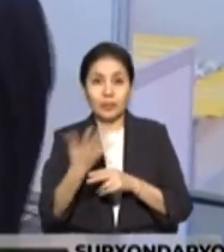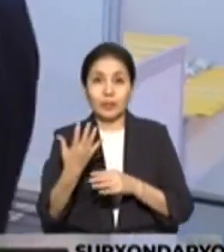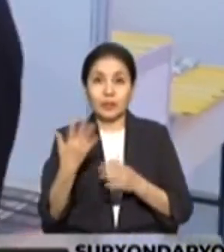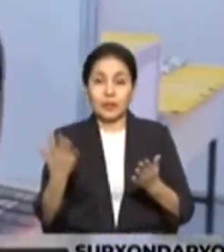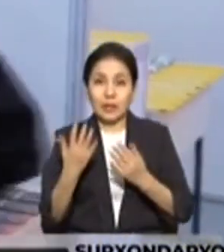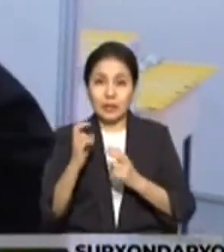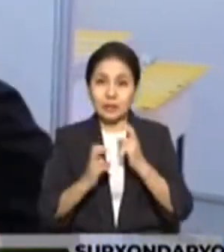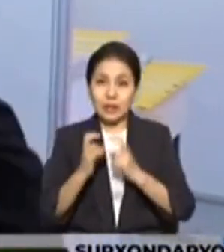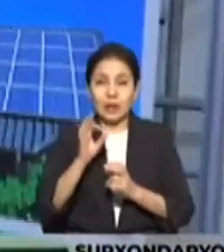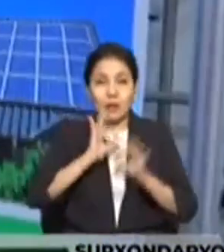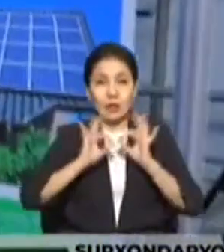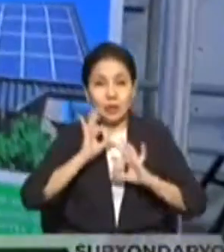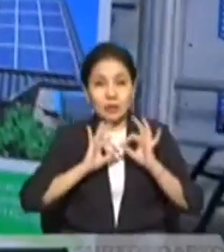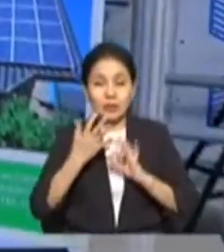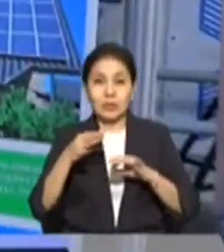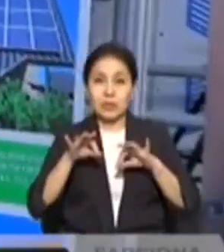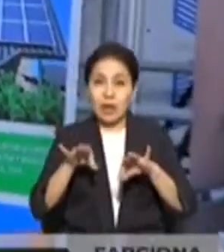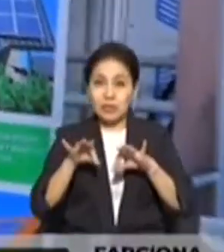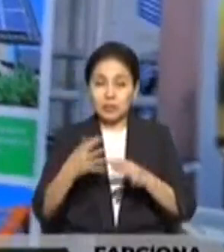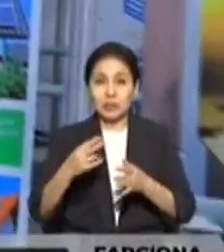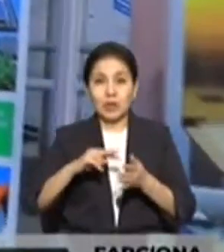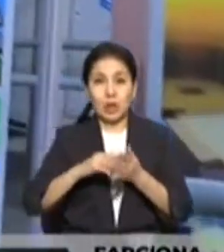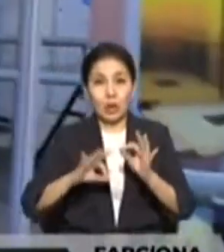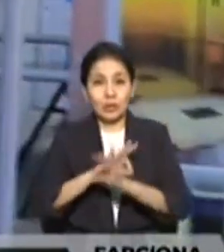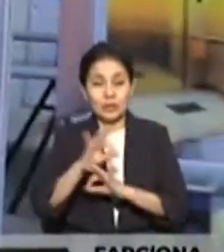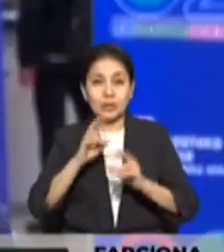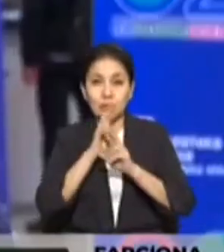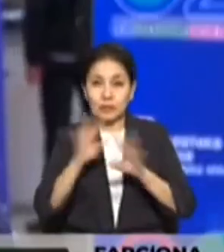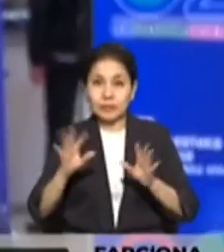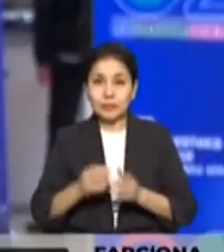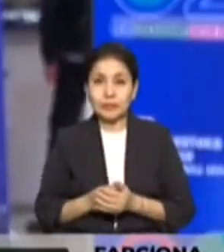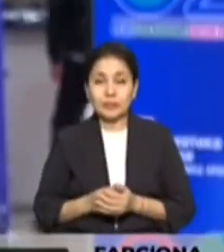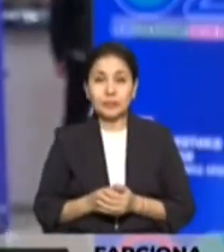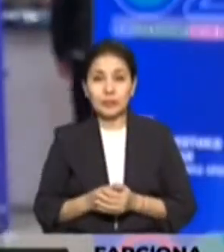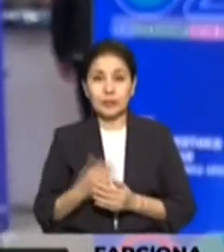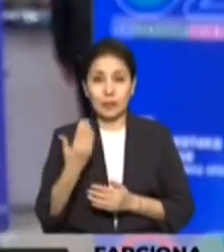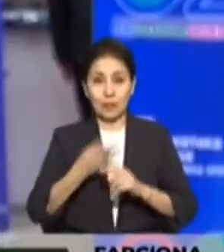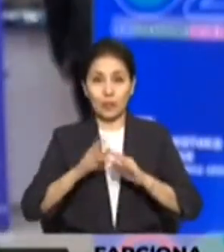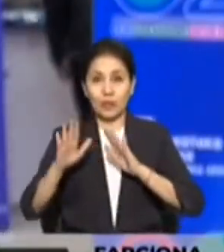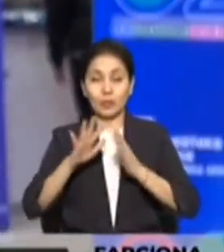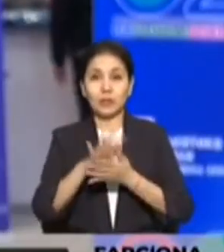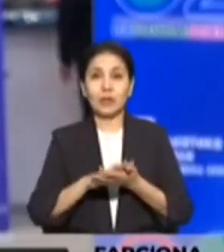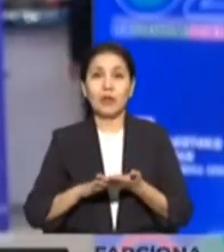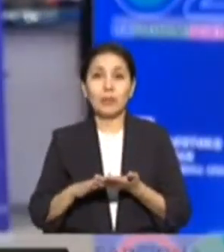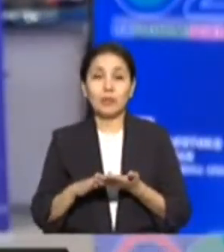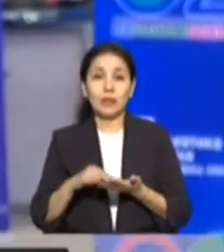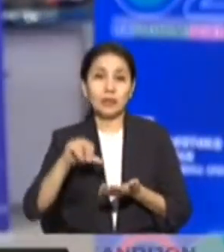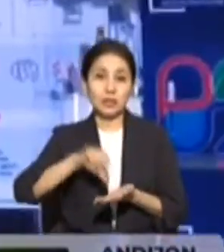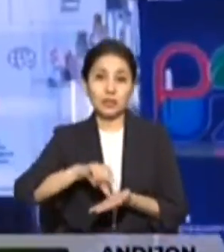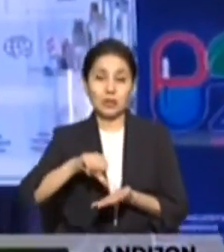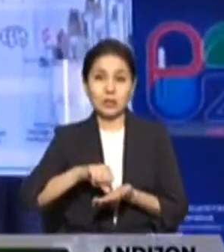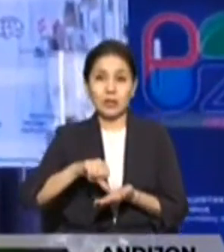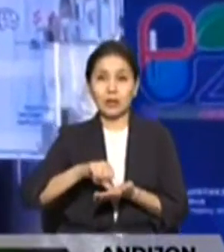sanoat, farmatsevtika, transport va logistika mahsulotlarini namoyish etishmoqda. Bu yarmarka davomida yarmarka